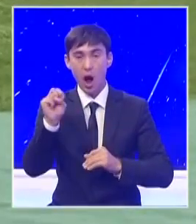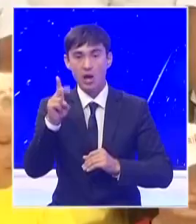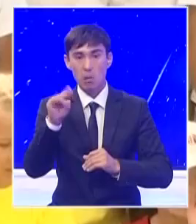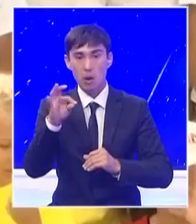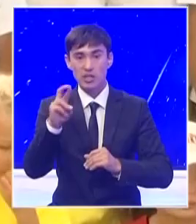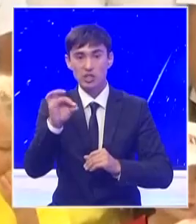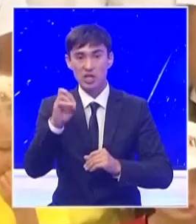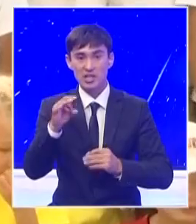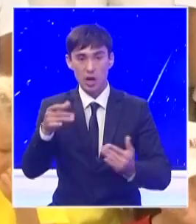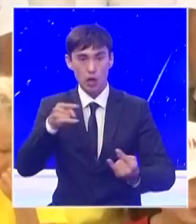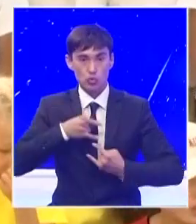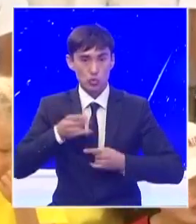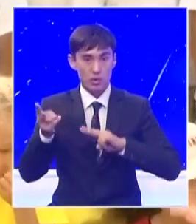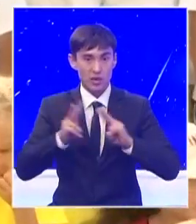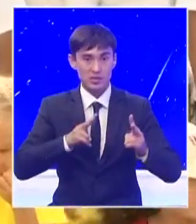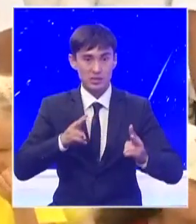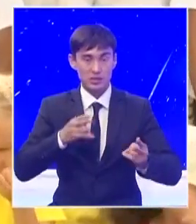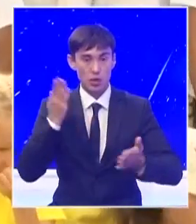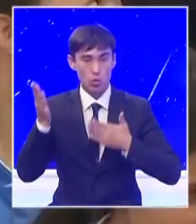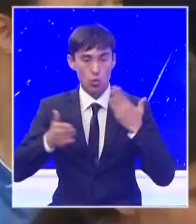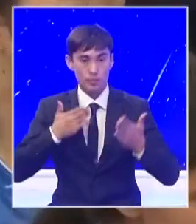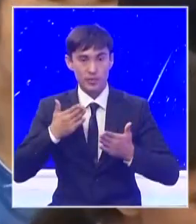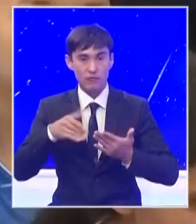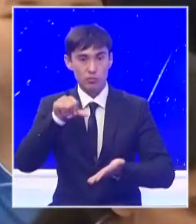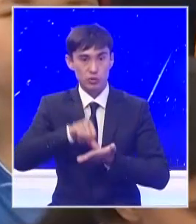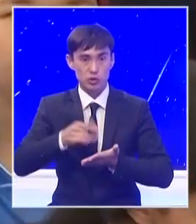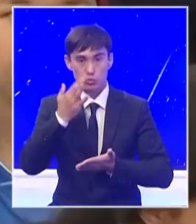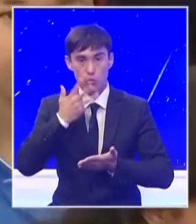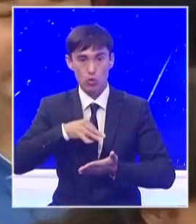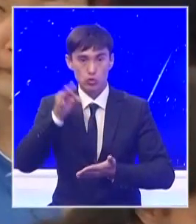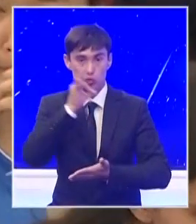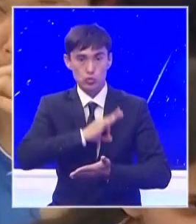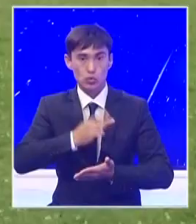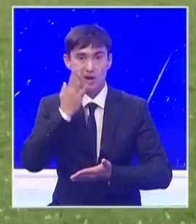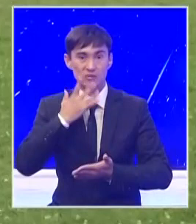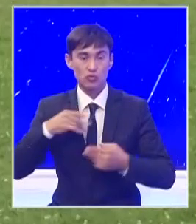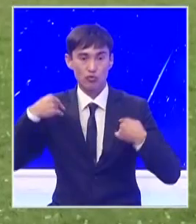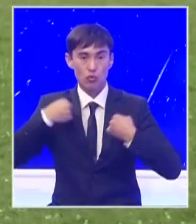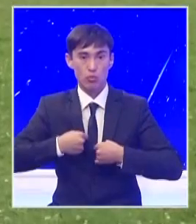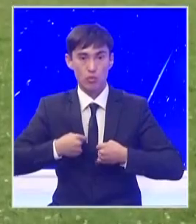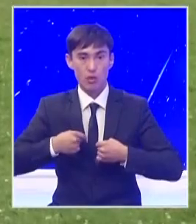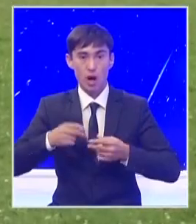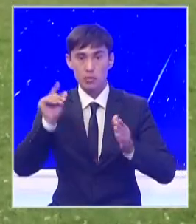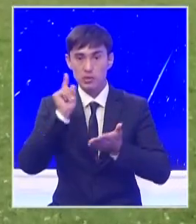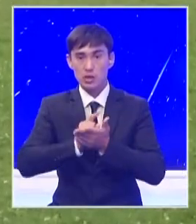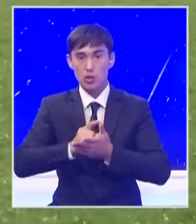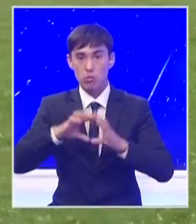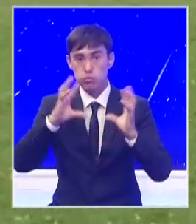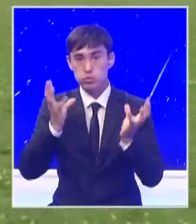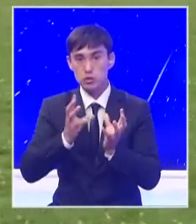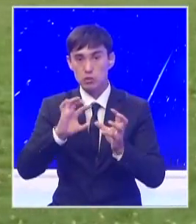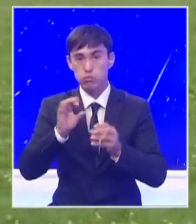– это костюмы, танцы и задор. В выступлениях участницы используют красочную форму. Обязательным атрибутом выступления являются пушистые